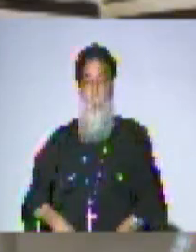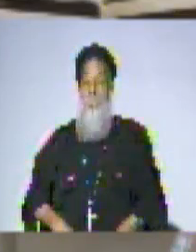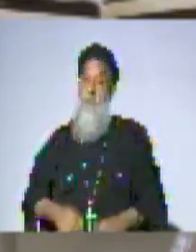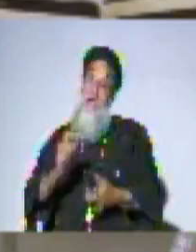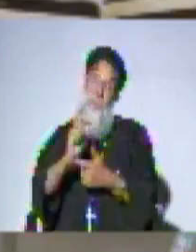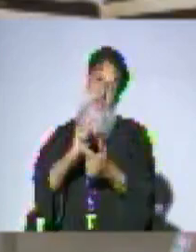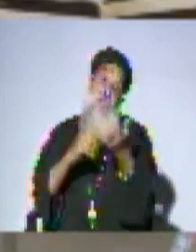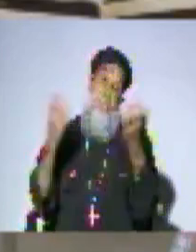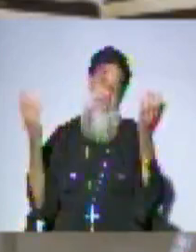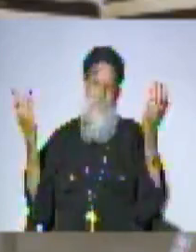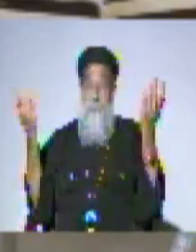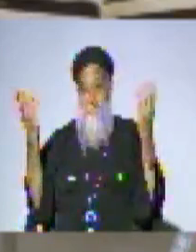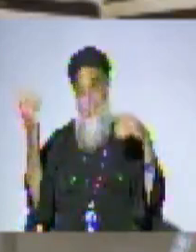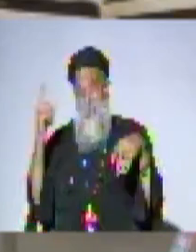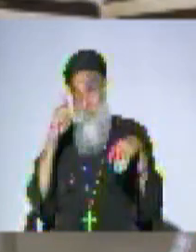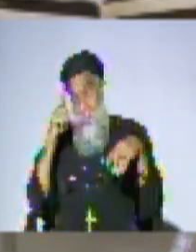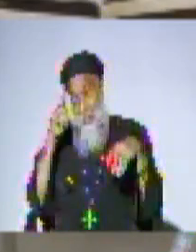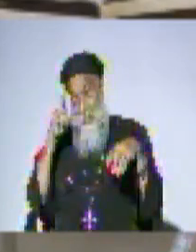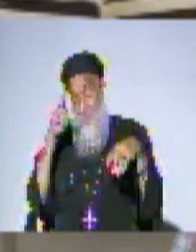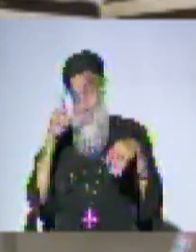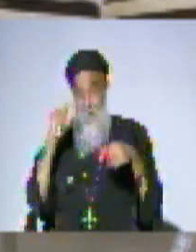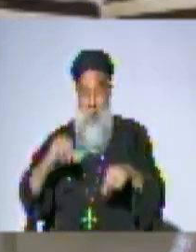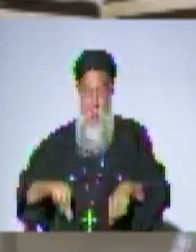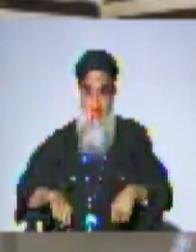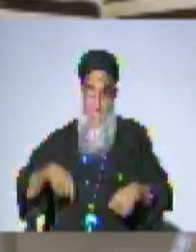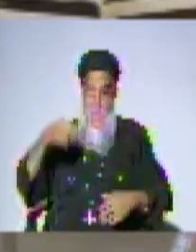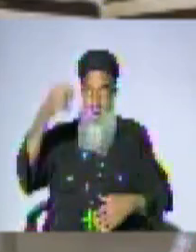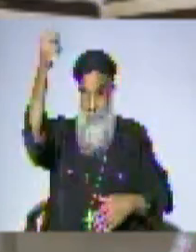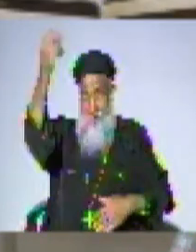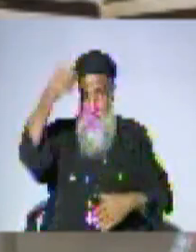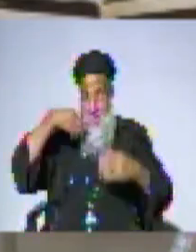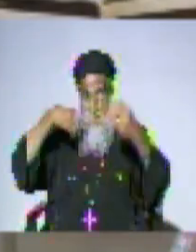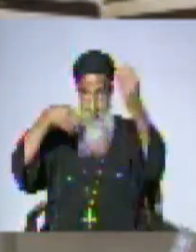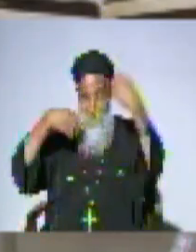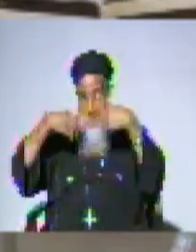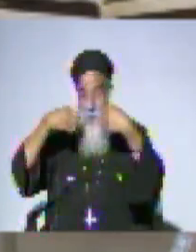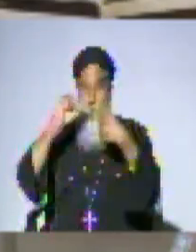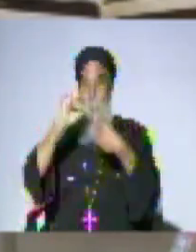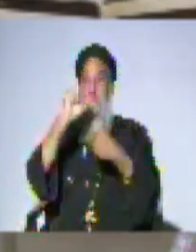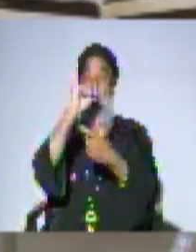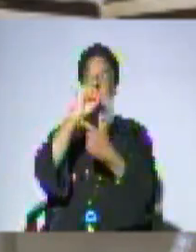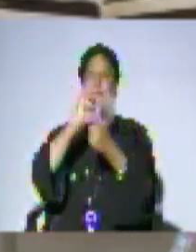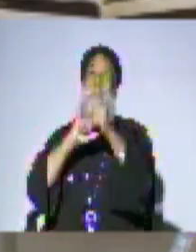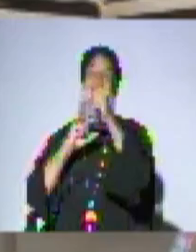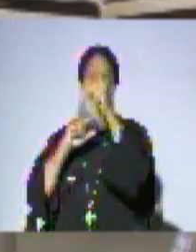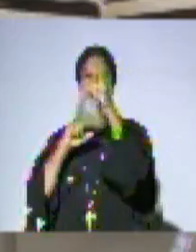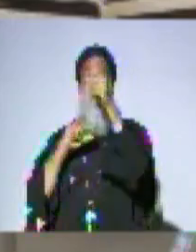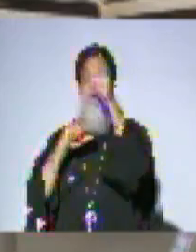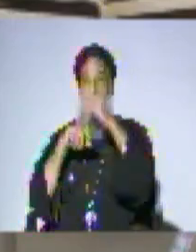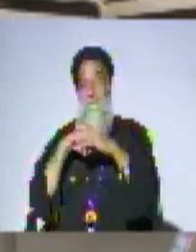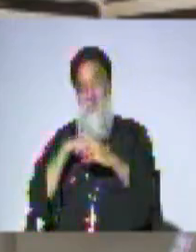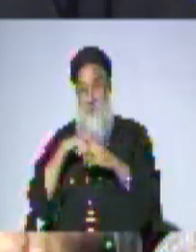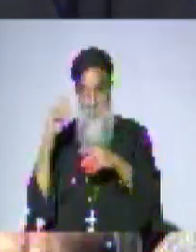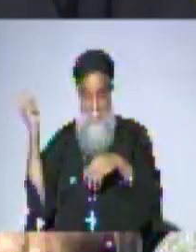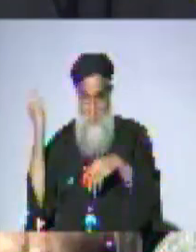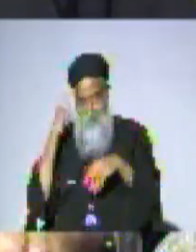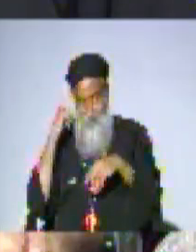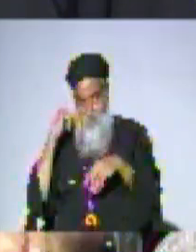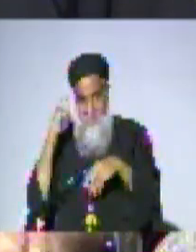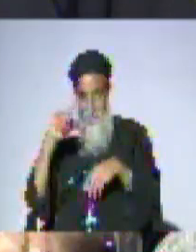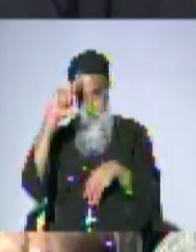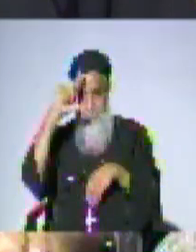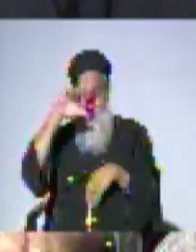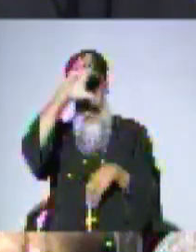يعني الحياة أتت به وليس بغيره. يبقى يا رئيس